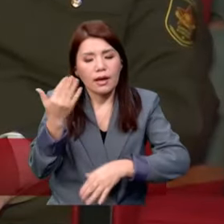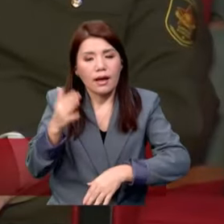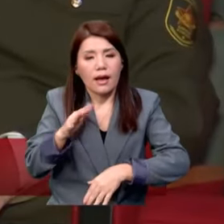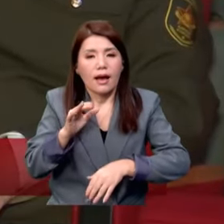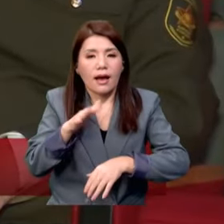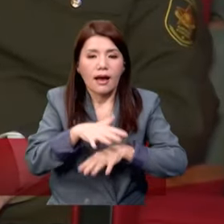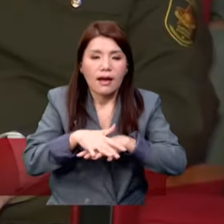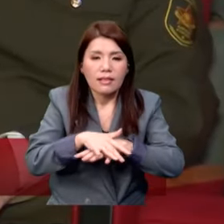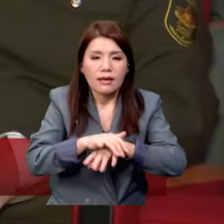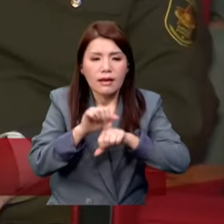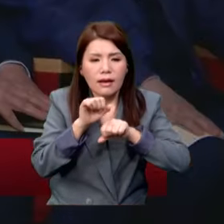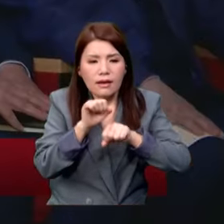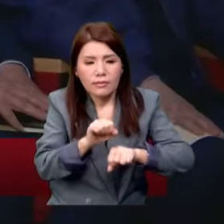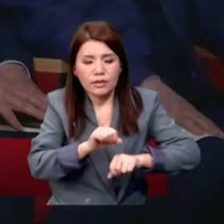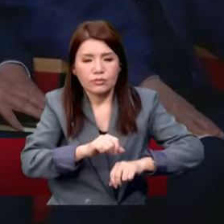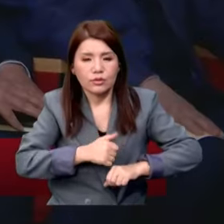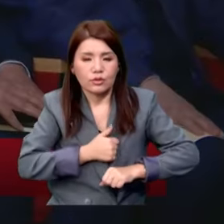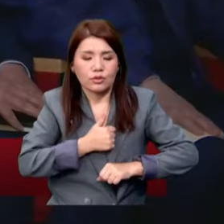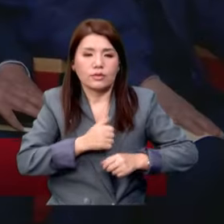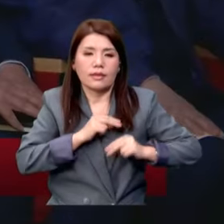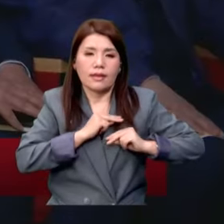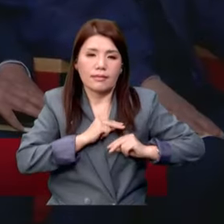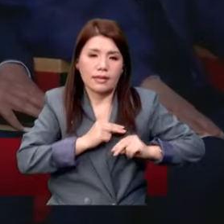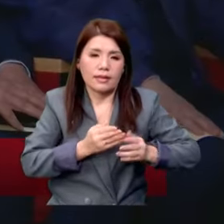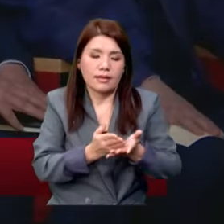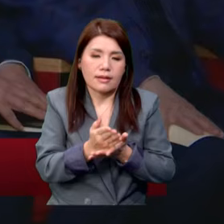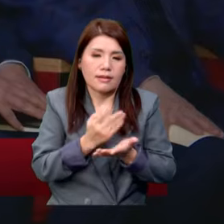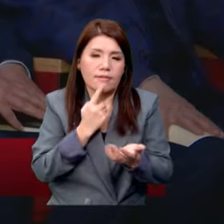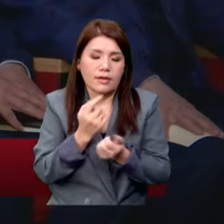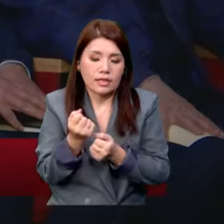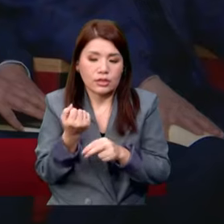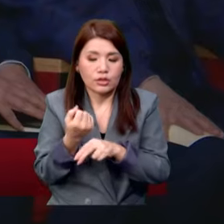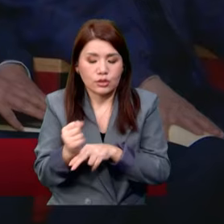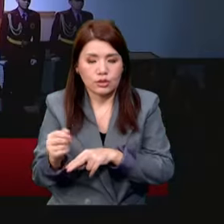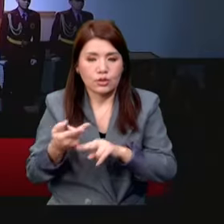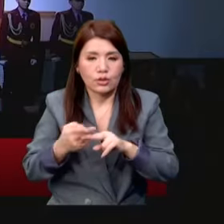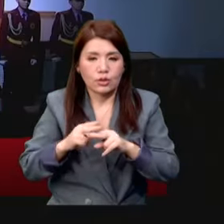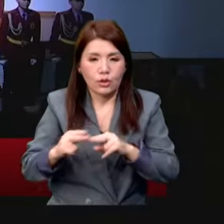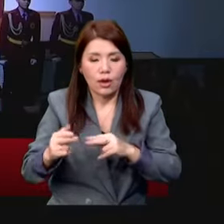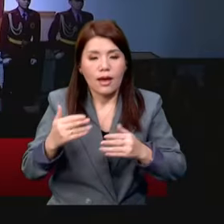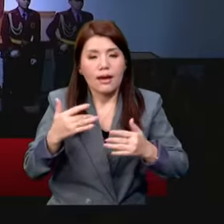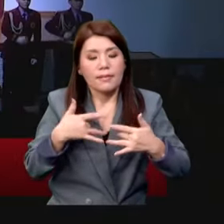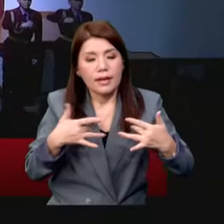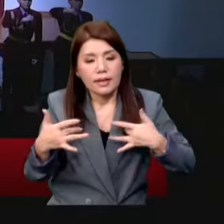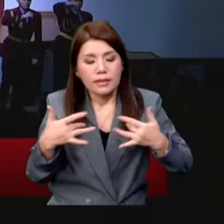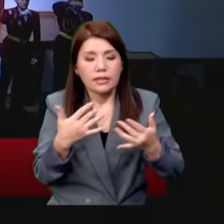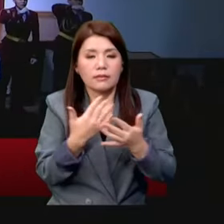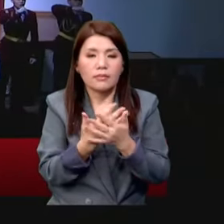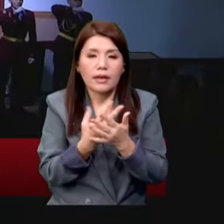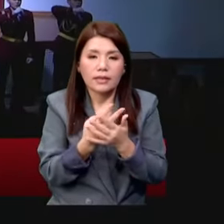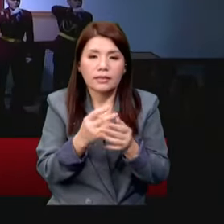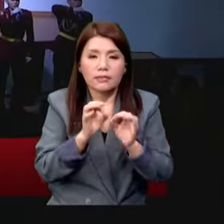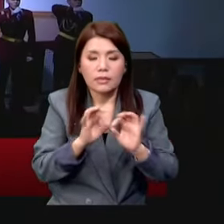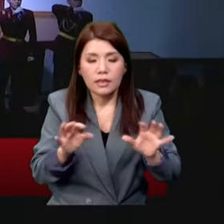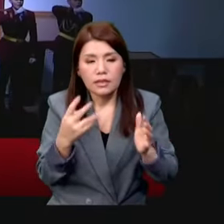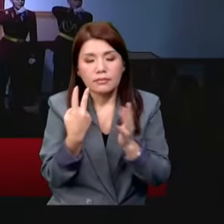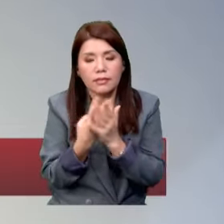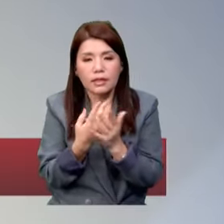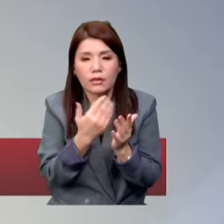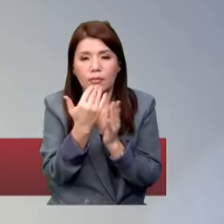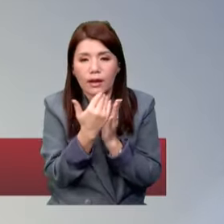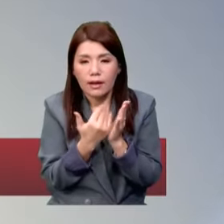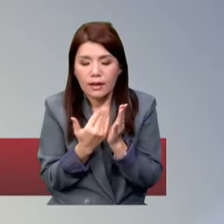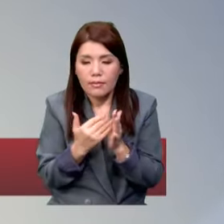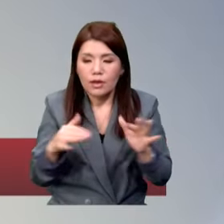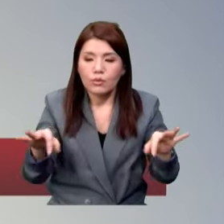Халык Кахарманы и Еңбек Ерлері. По этому случаю подготовили целую концертную программу. Песни на патриотическую тематику,